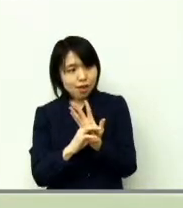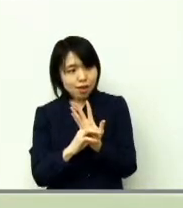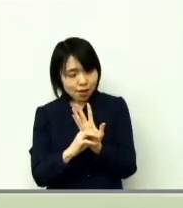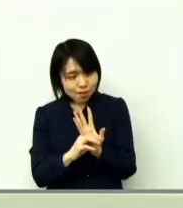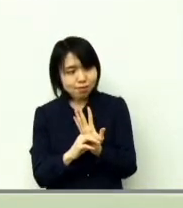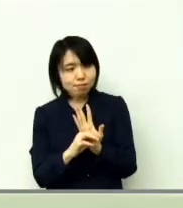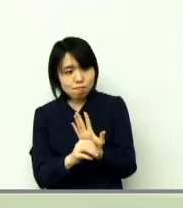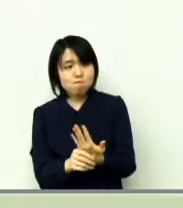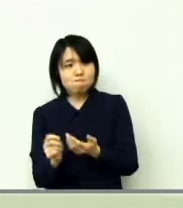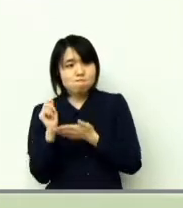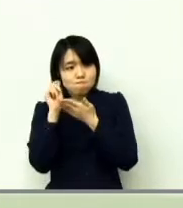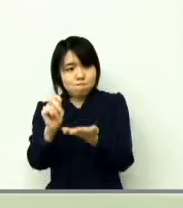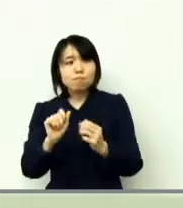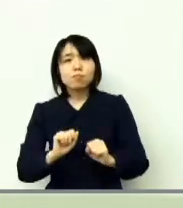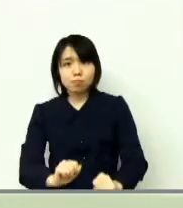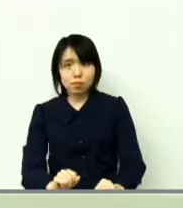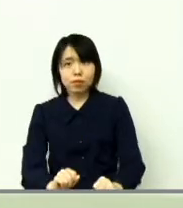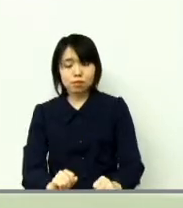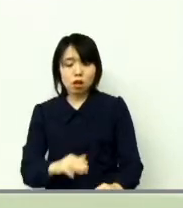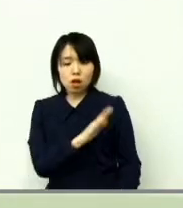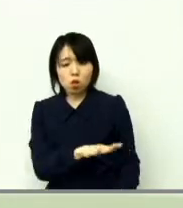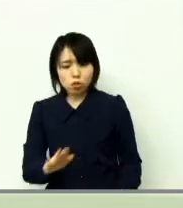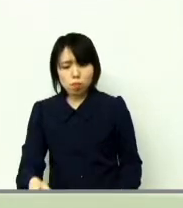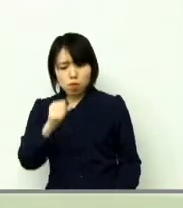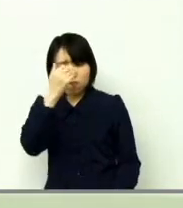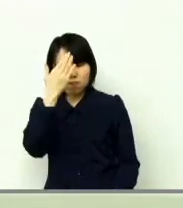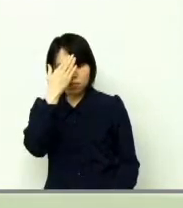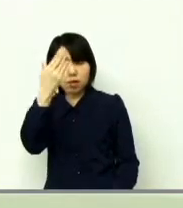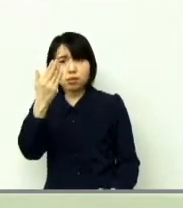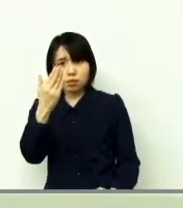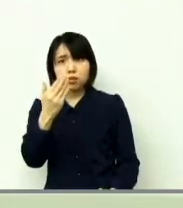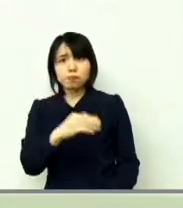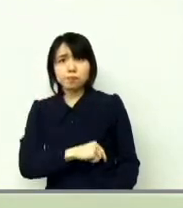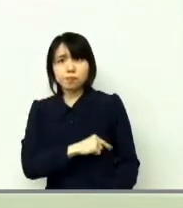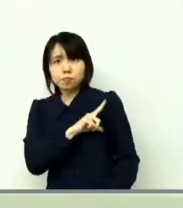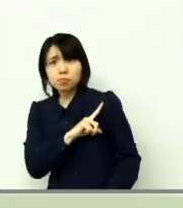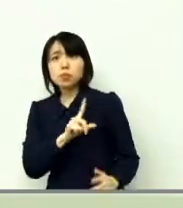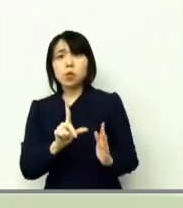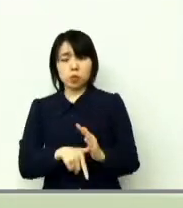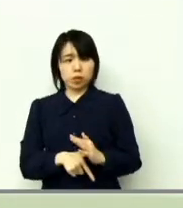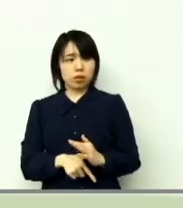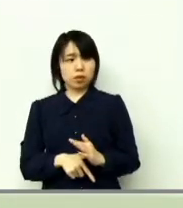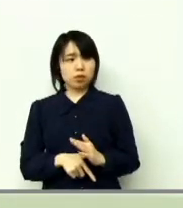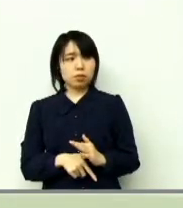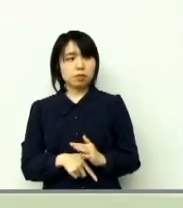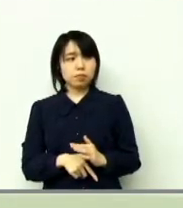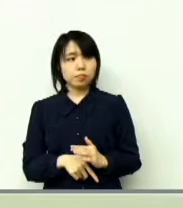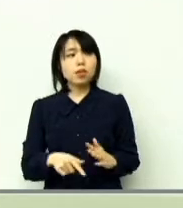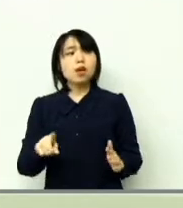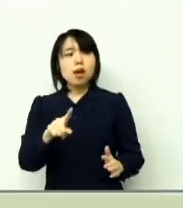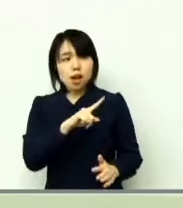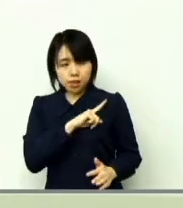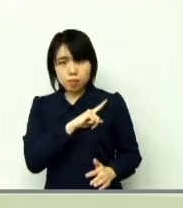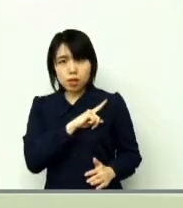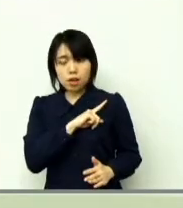きたいと思います。はじめに確認する症状、これの画面で